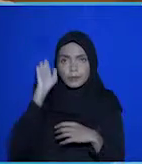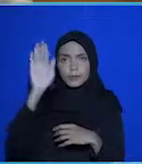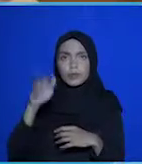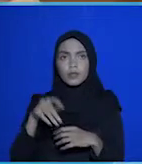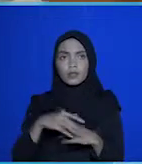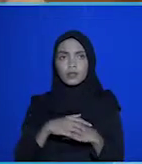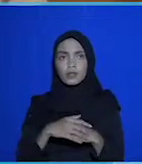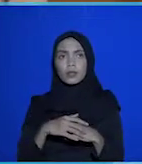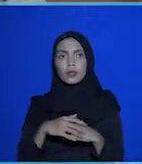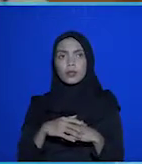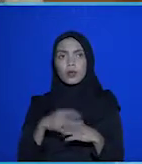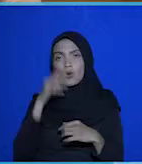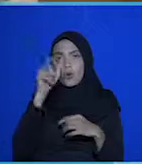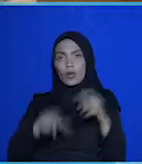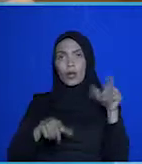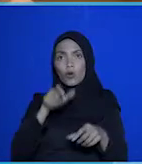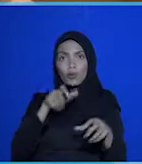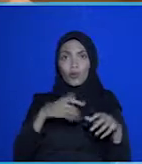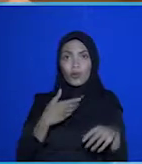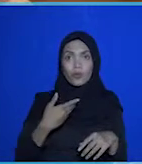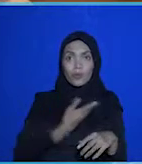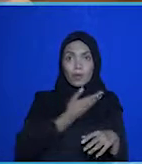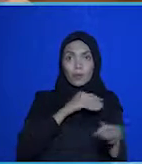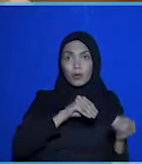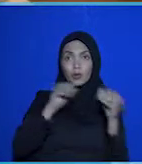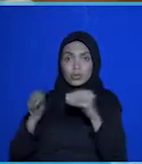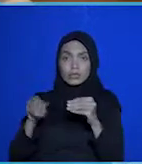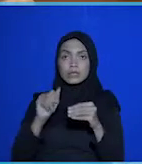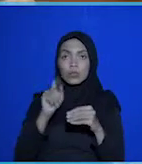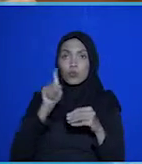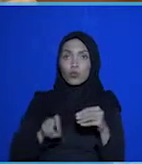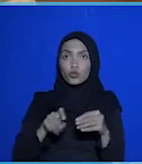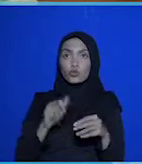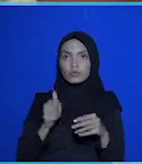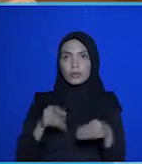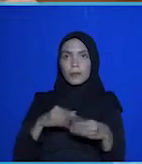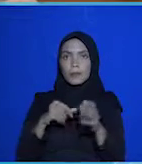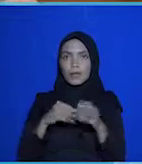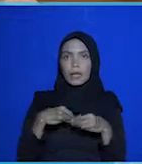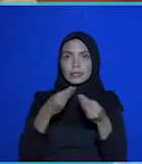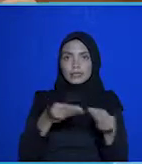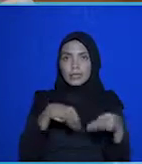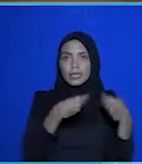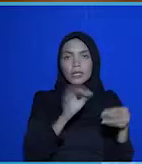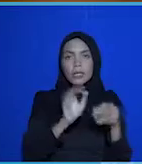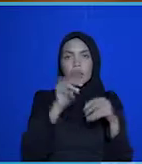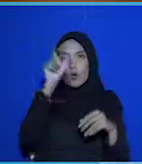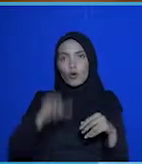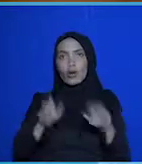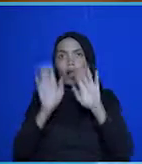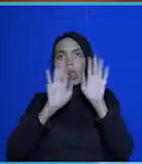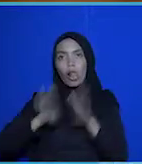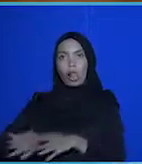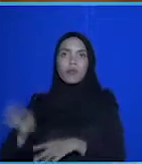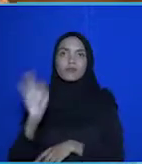ke depan kebutuhan pengungsi harus terpenuhi ya. Tidak ada pengungsi yang terlalaikan